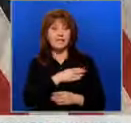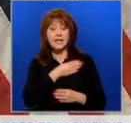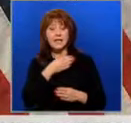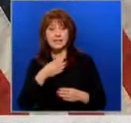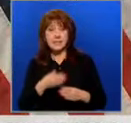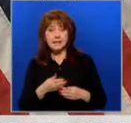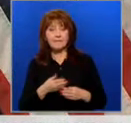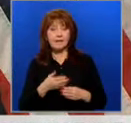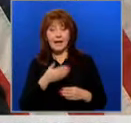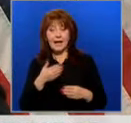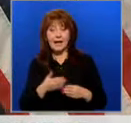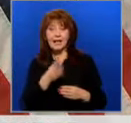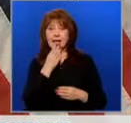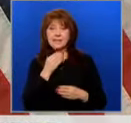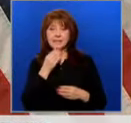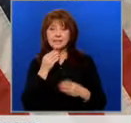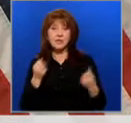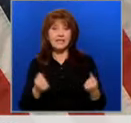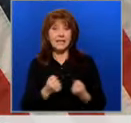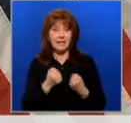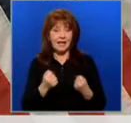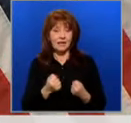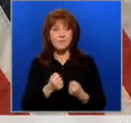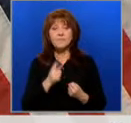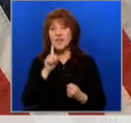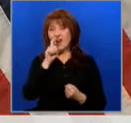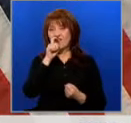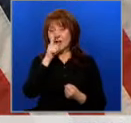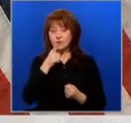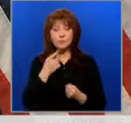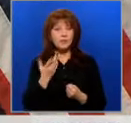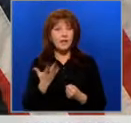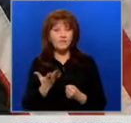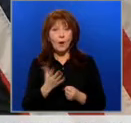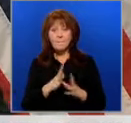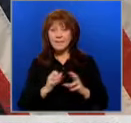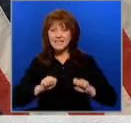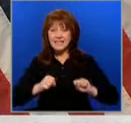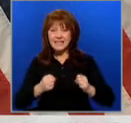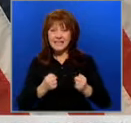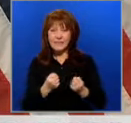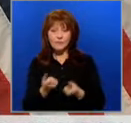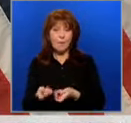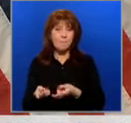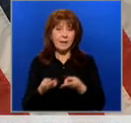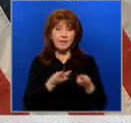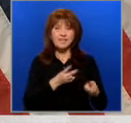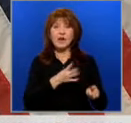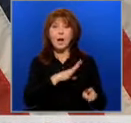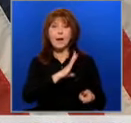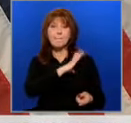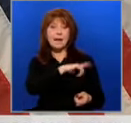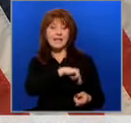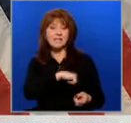операция. Съединените щати вярват, че ключовите елементи са следните. Без насилствено разселване на палестинци от Газа,